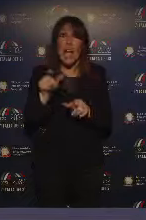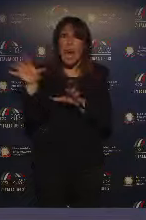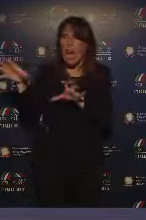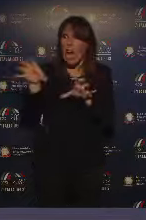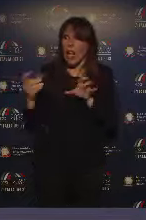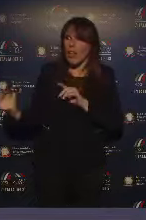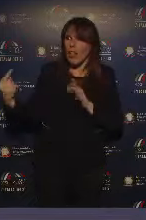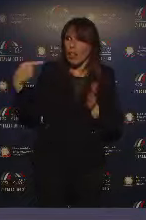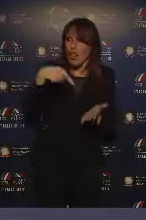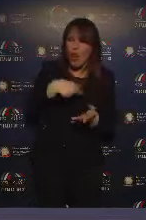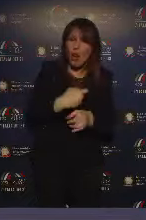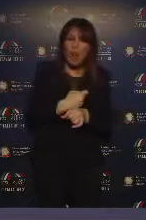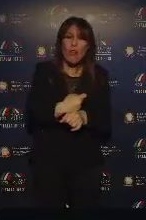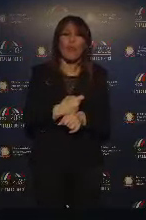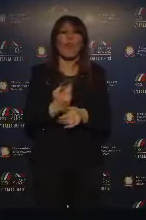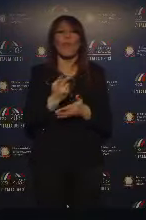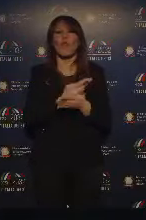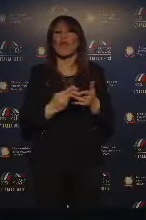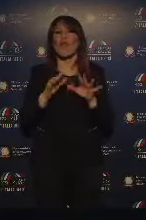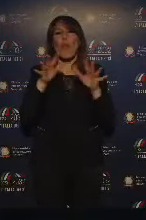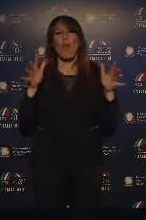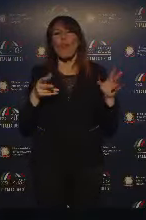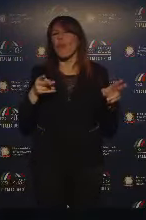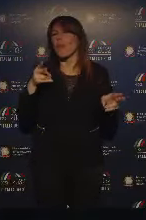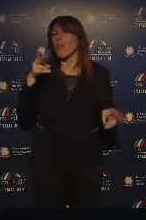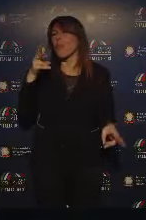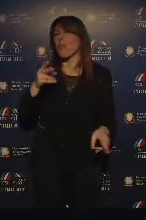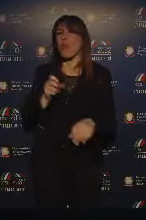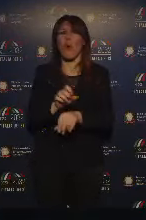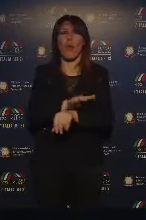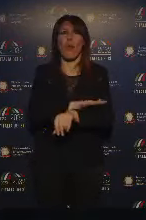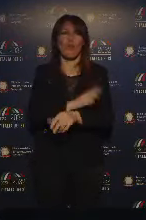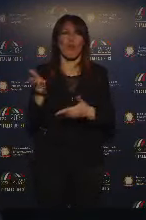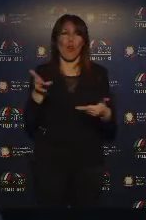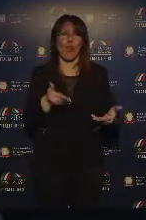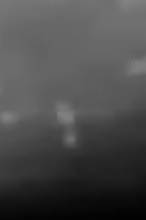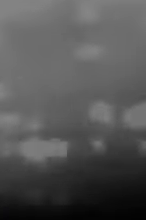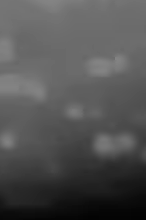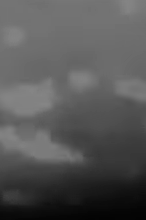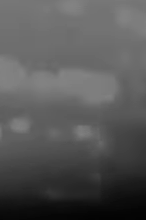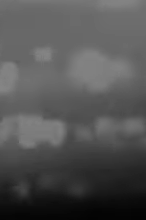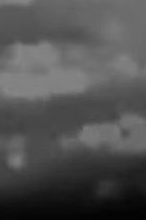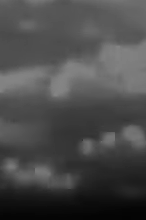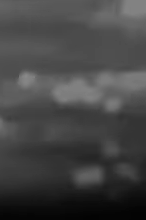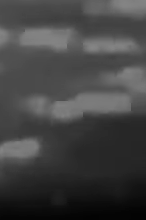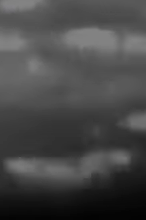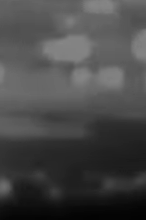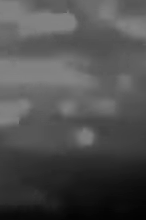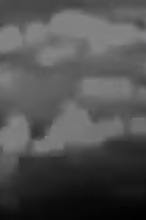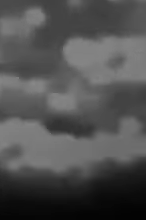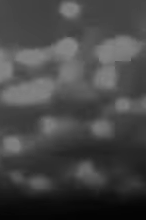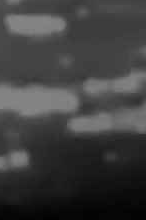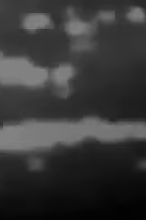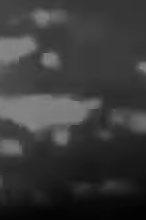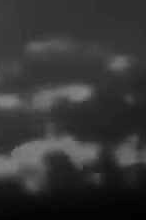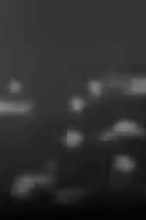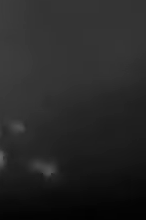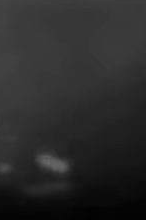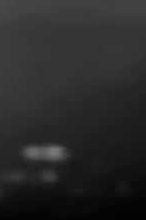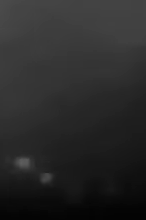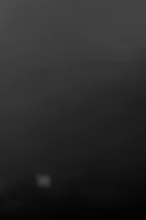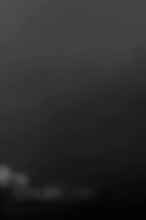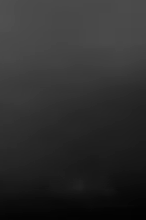mondo sarà assolutamente emozionante se ne parla da molto tempo del ponte che unendo Calabria e Sicilia